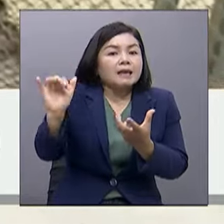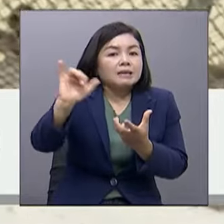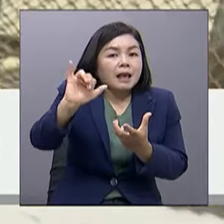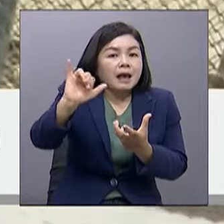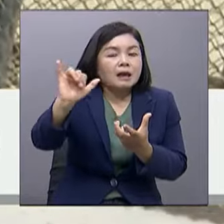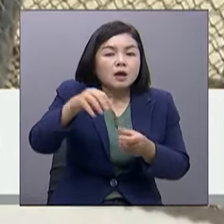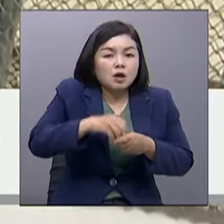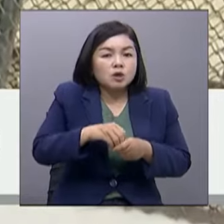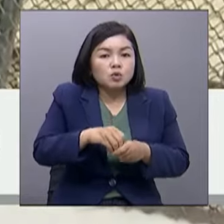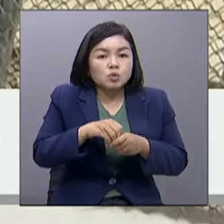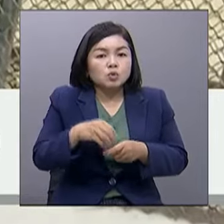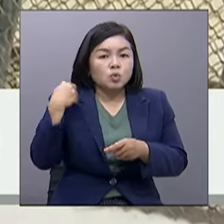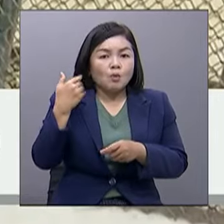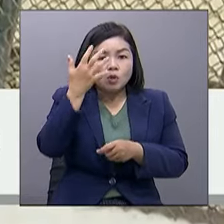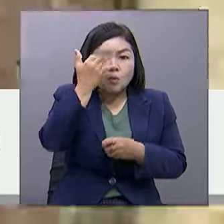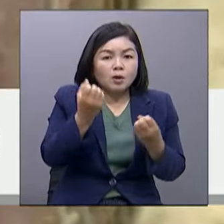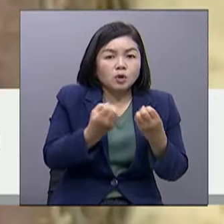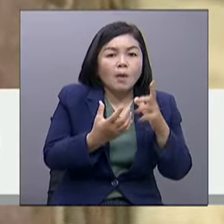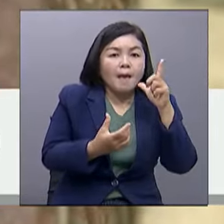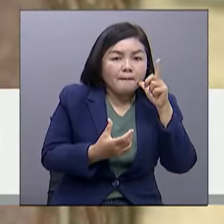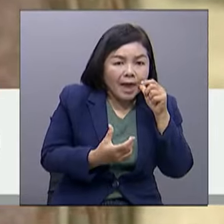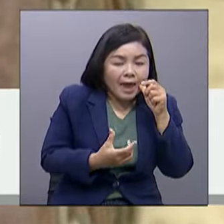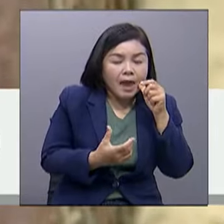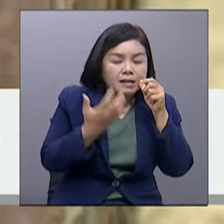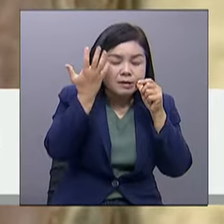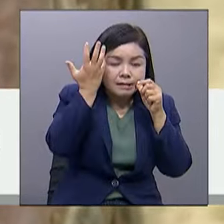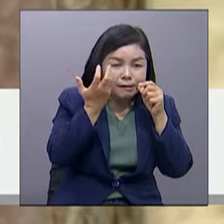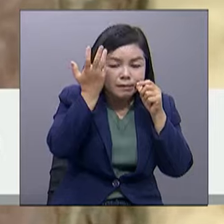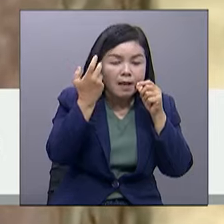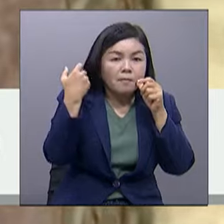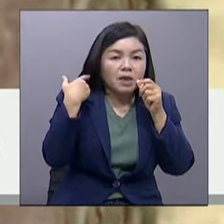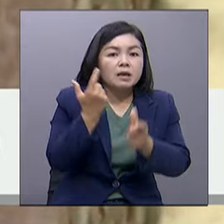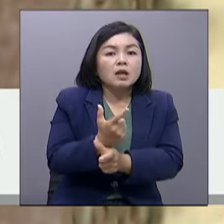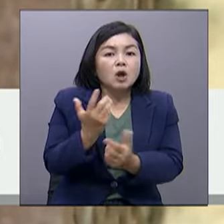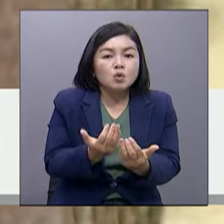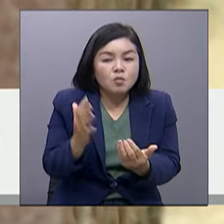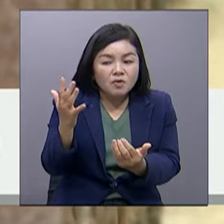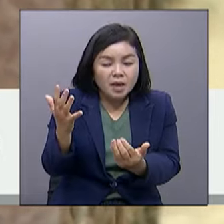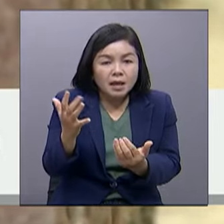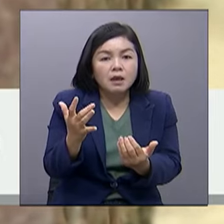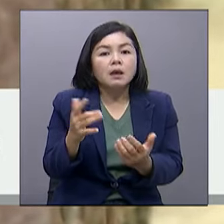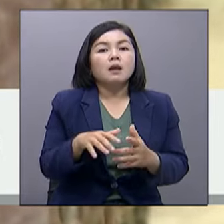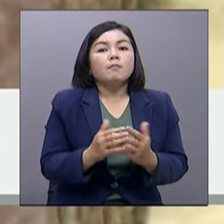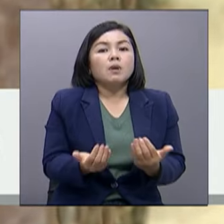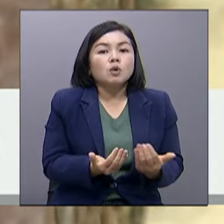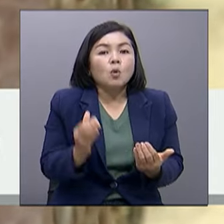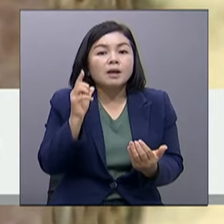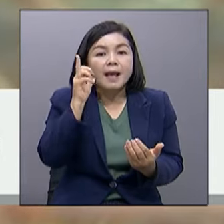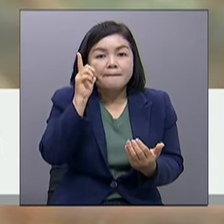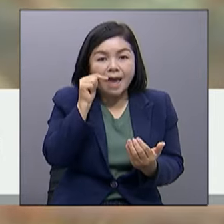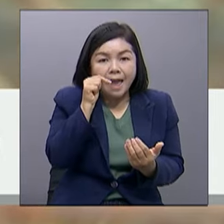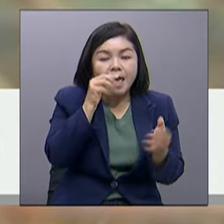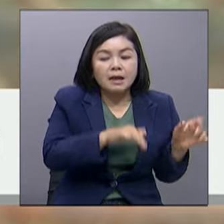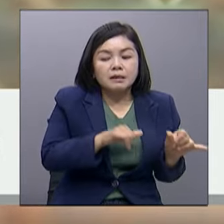นะครับเพราะว่าจะทำให้แม่ลิงเนี่ยเกิดความเครียดแล้วก็จะไม่เลี้ยงลูกครับโดยจะนำลิงแม่ลูกอ่อนไปไว้ที่สำนักบริห